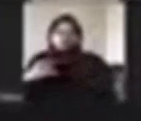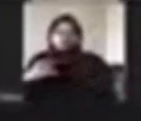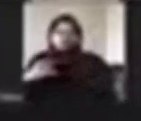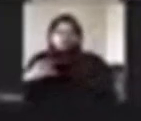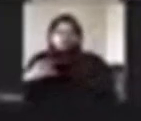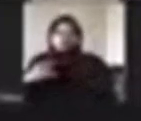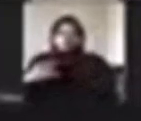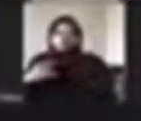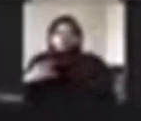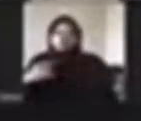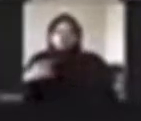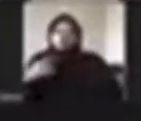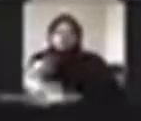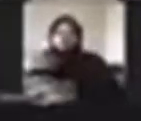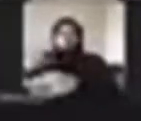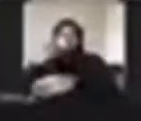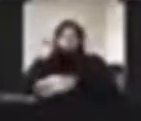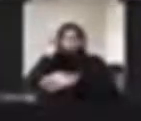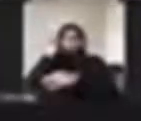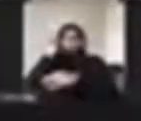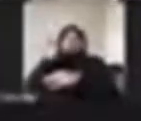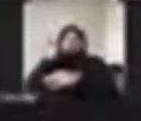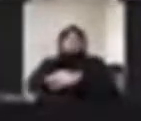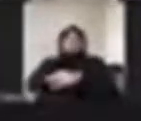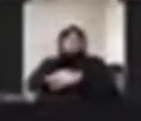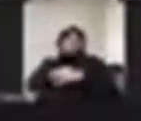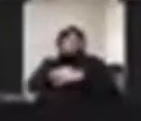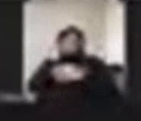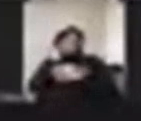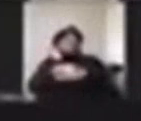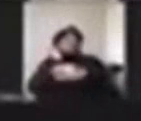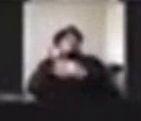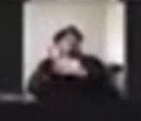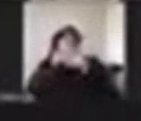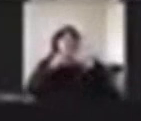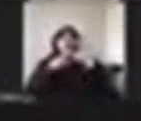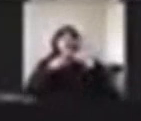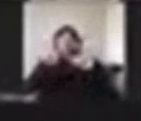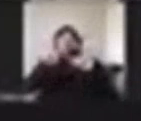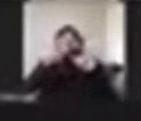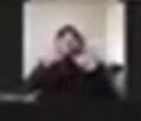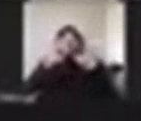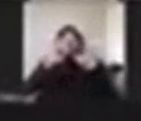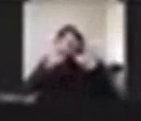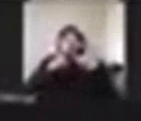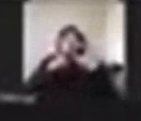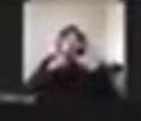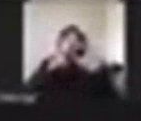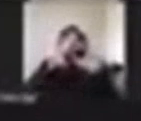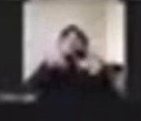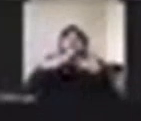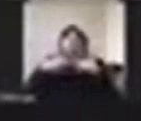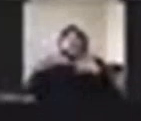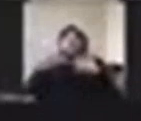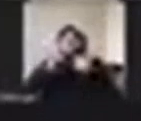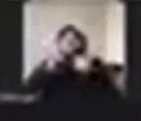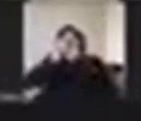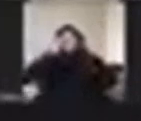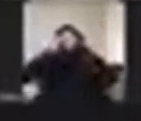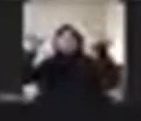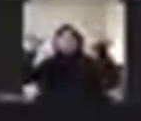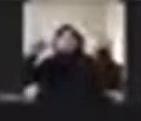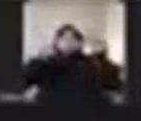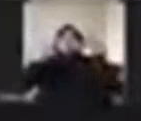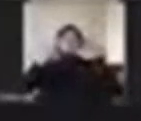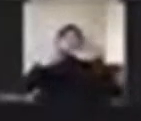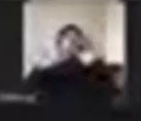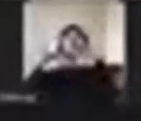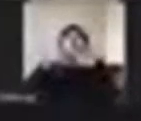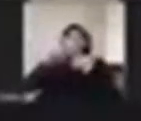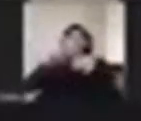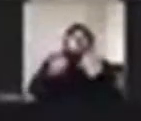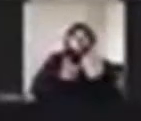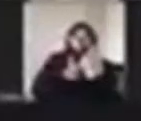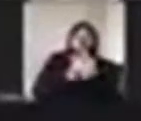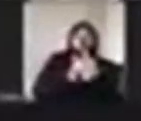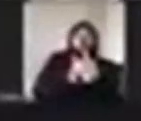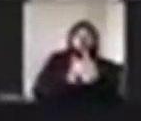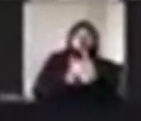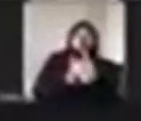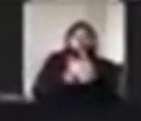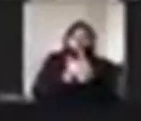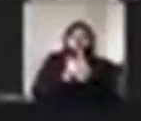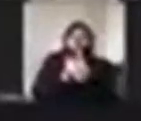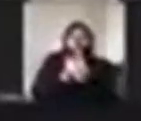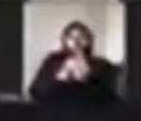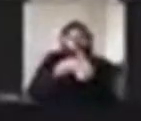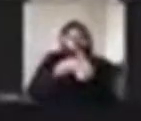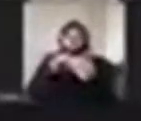S1, S2, S3 gitu ya, bahkan SMA dan SMP. Jadi orang tua yang lulusan SMA SMP pun ikut